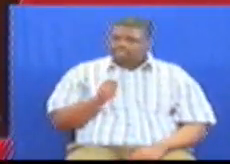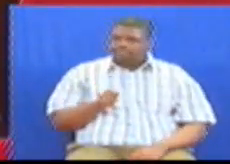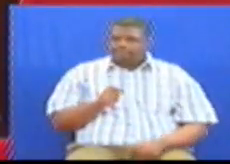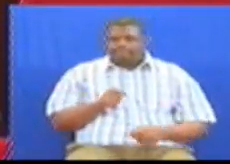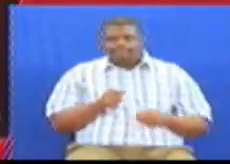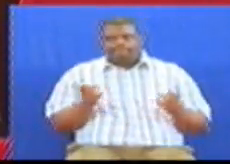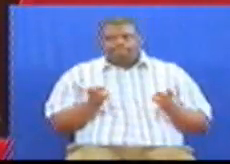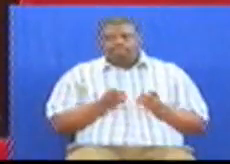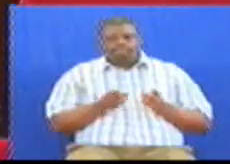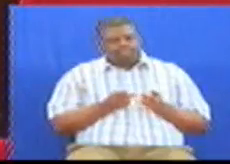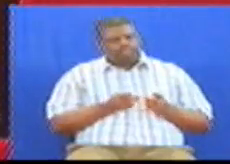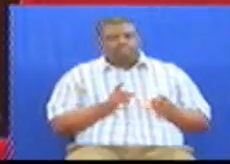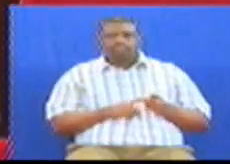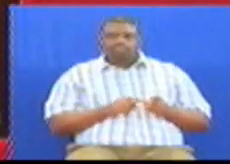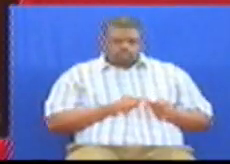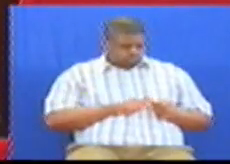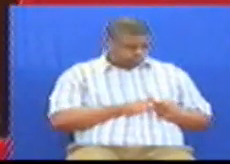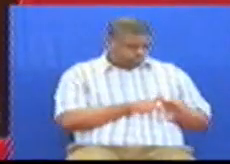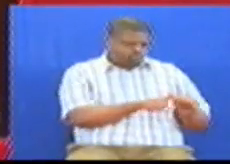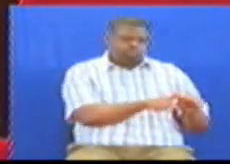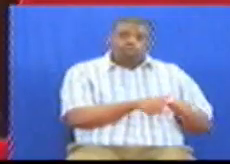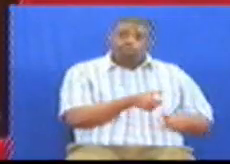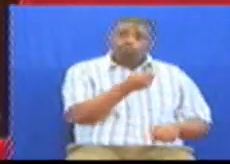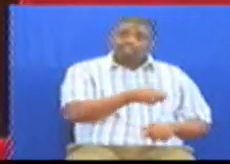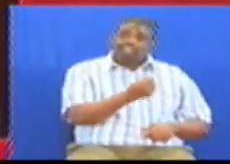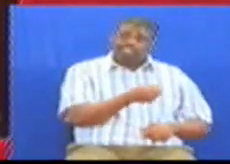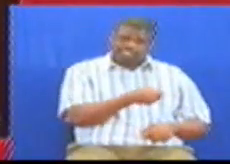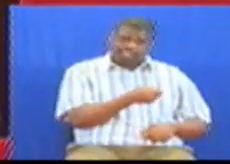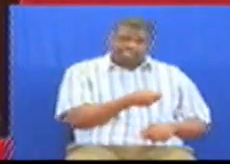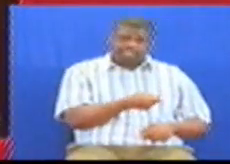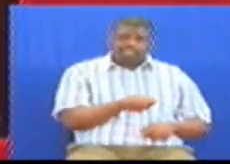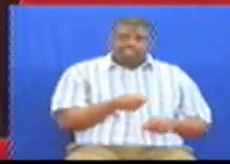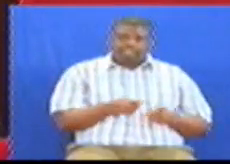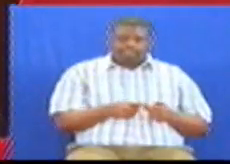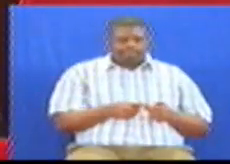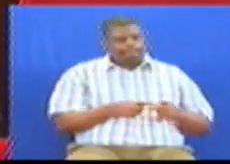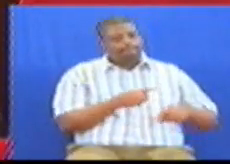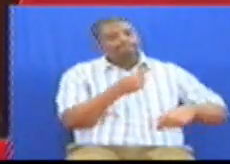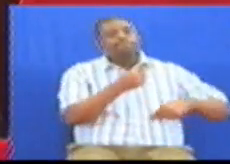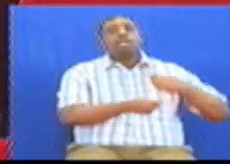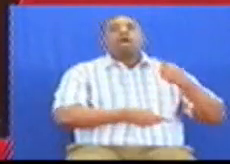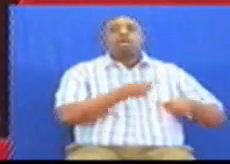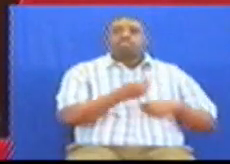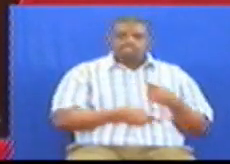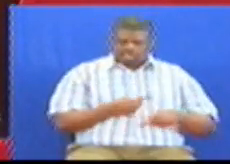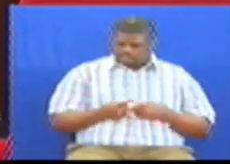nipongeze kwanza kwa uendeshaji kwa usimamizi na uendeshaji wa miradi ambao tunao kwenye mamlaka serikali za mitaa sasa